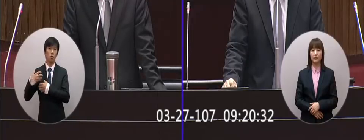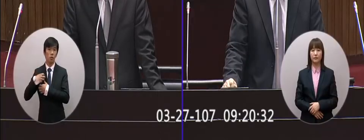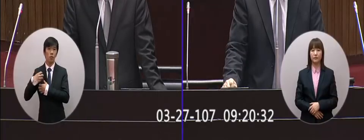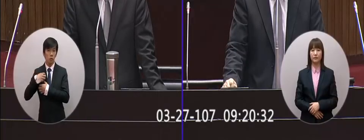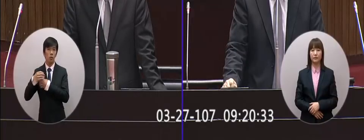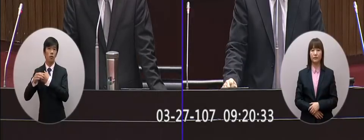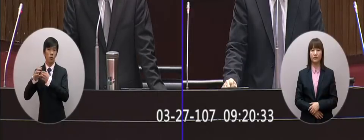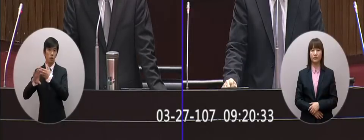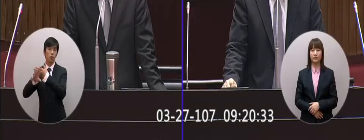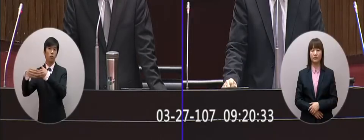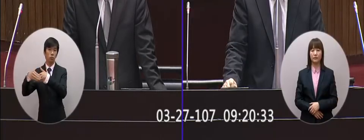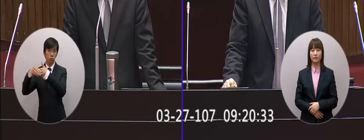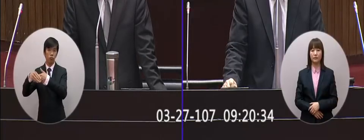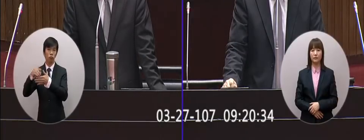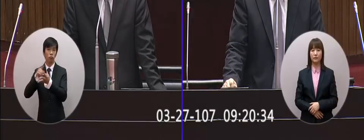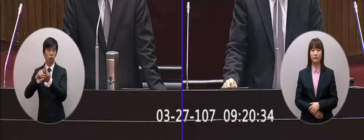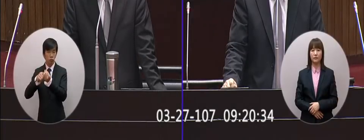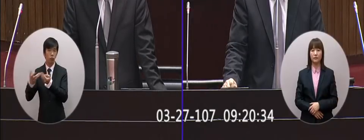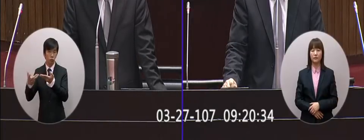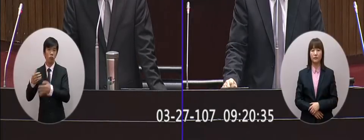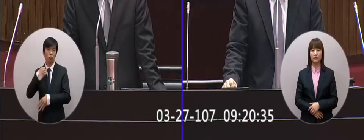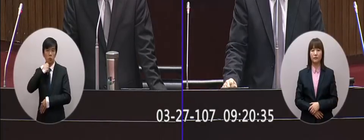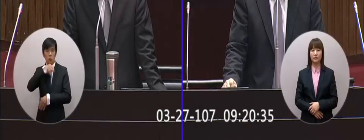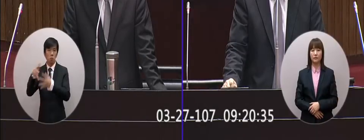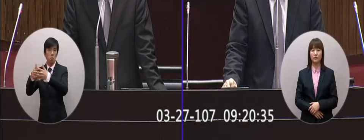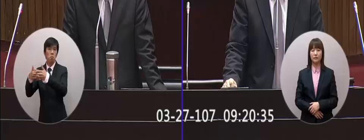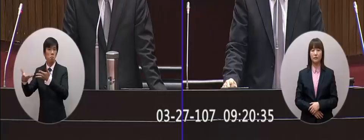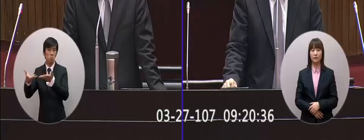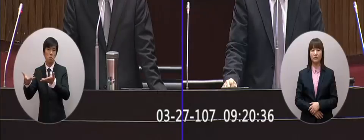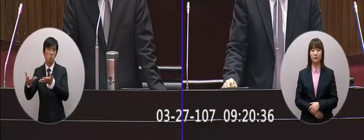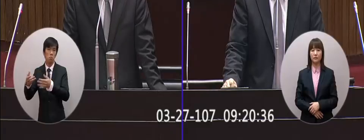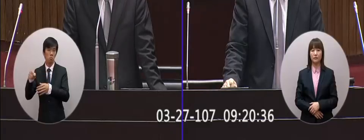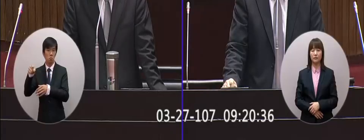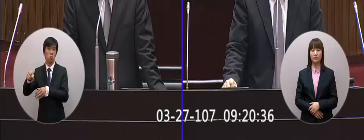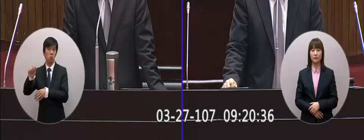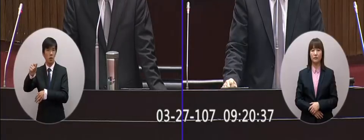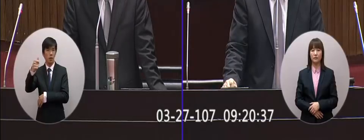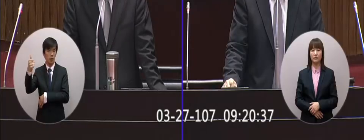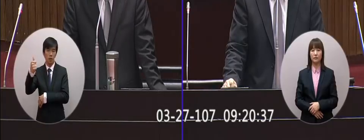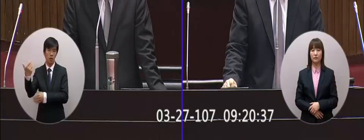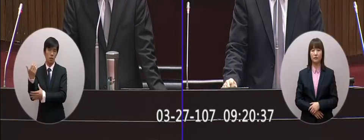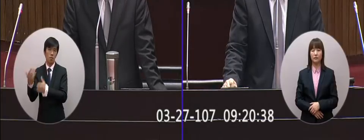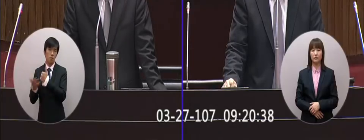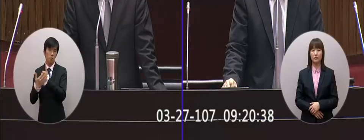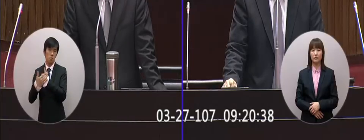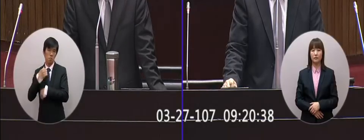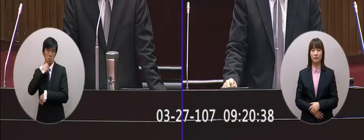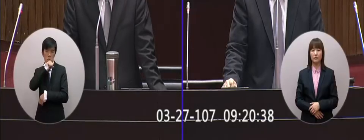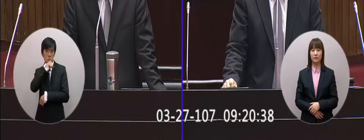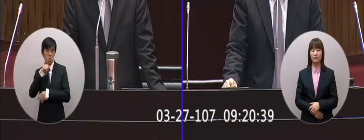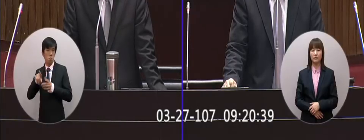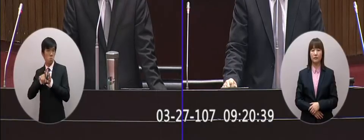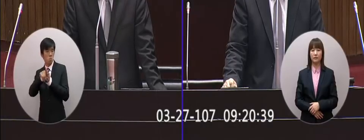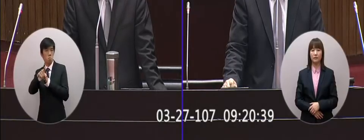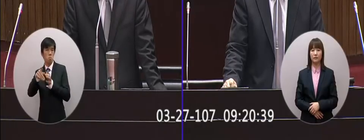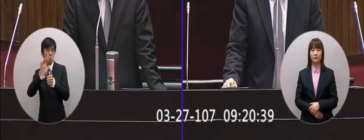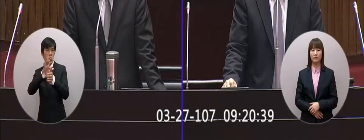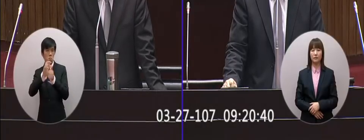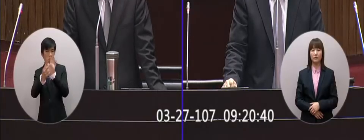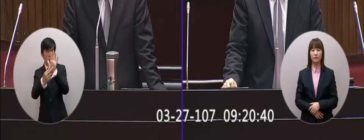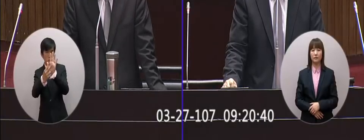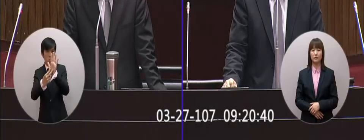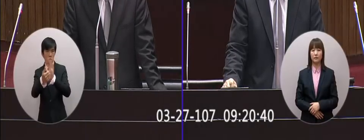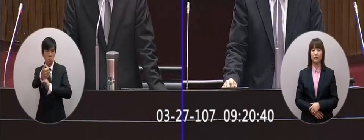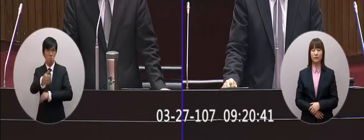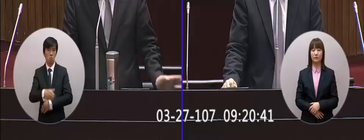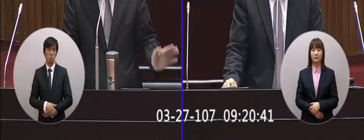，甚至任何，台美之间的议题上，他都为台湾仗义直言。那么对于这样的一个好